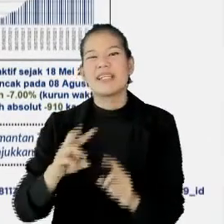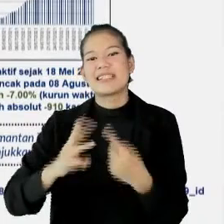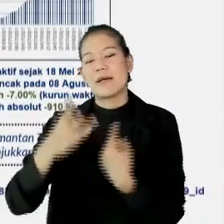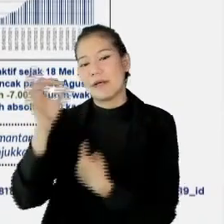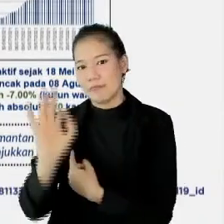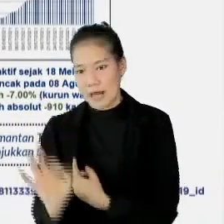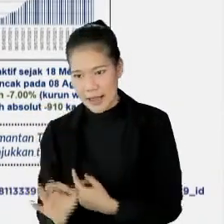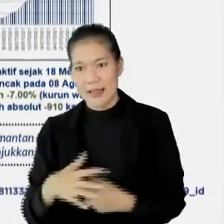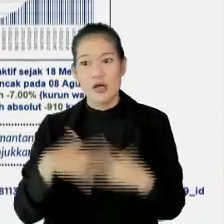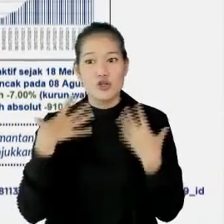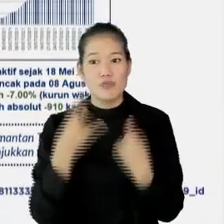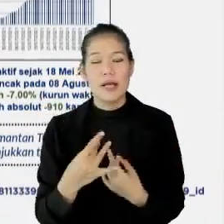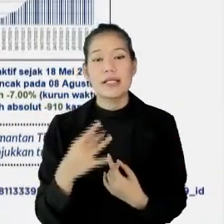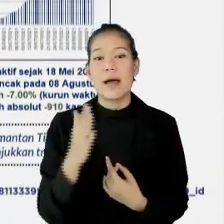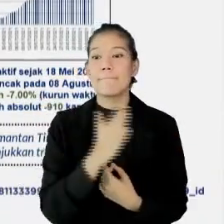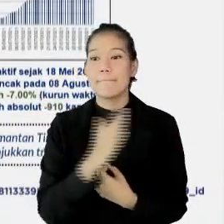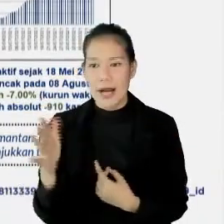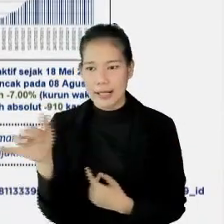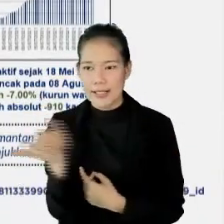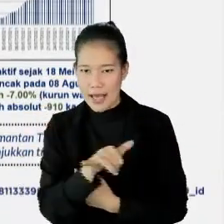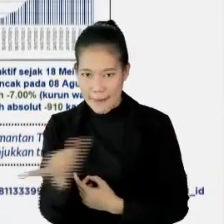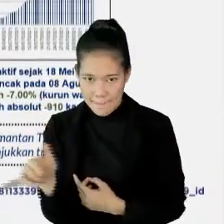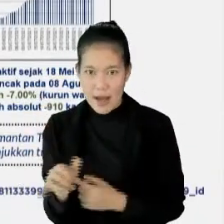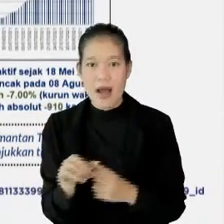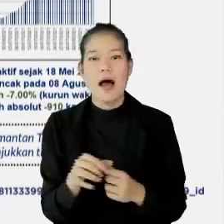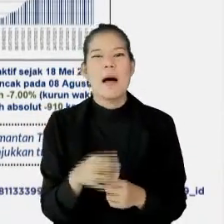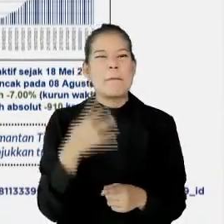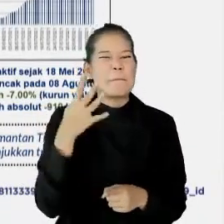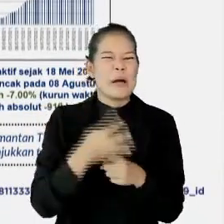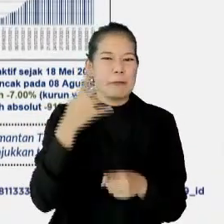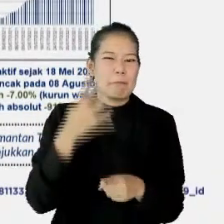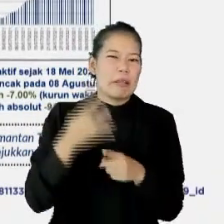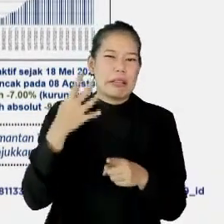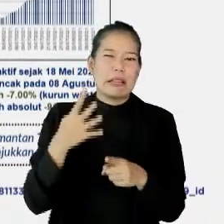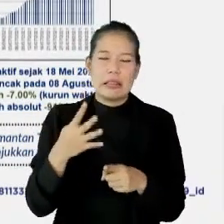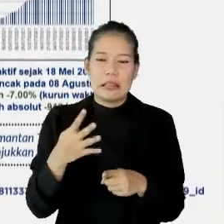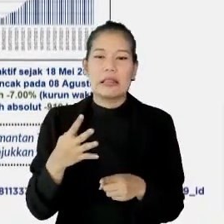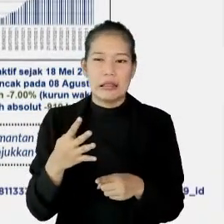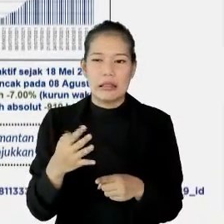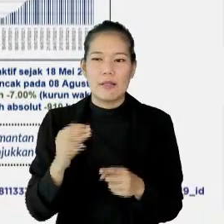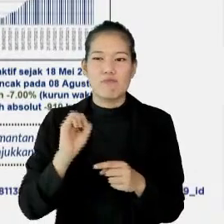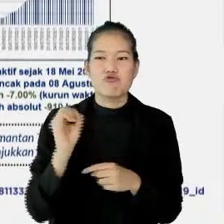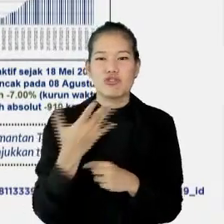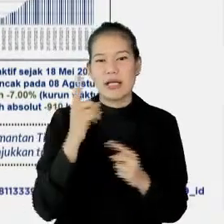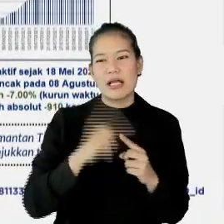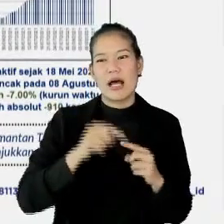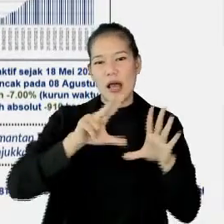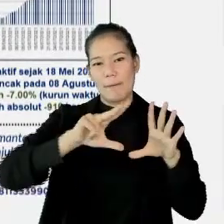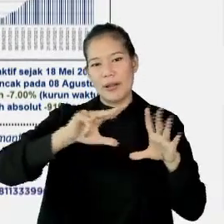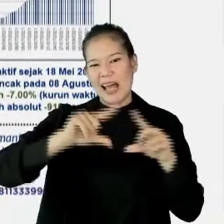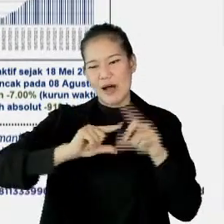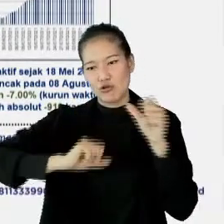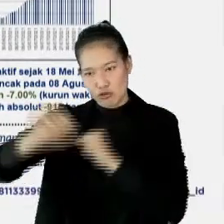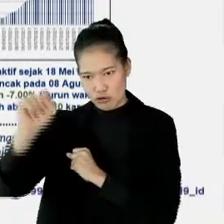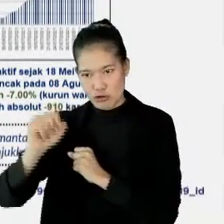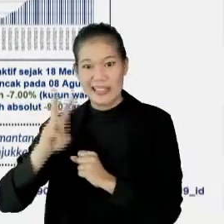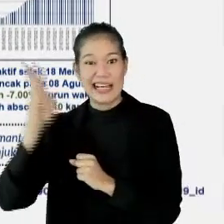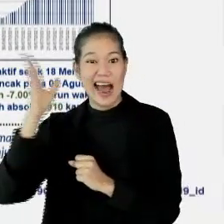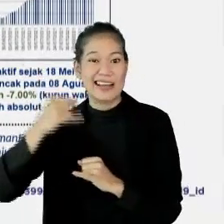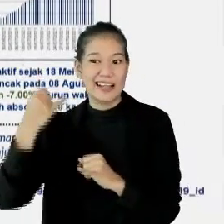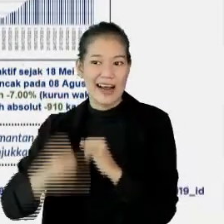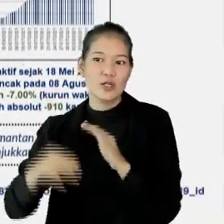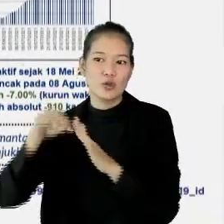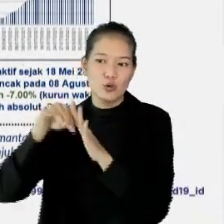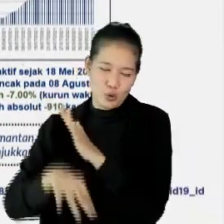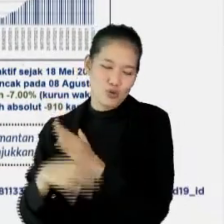13%. Sumatera Barat juga sama, ini kenaikannya lebih dari 4 kali lipat, puncaknya tanggal 8 Agustus, baru turun 3 hari terakhir.